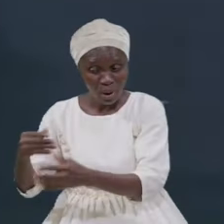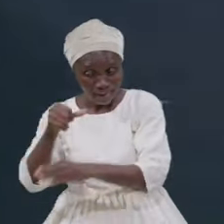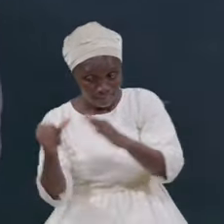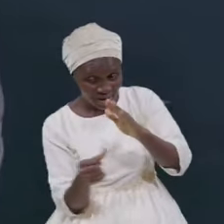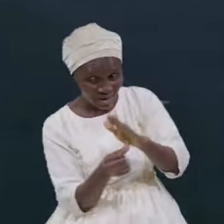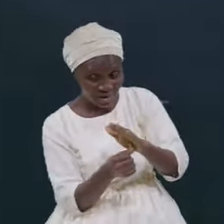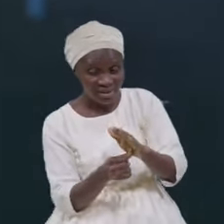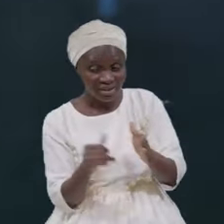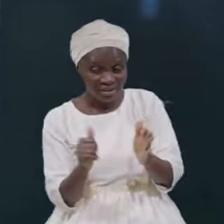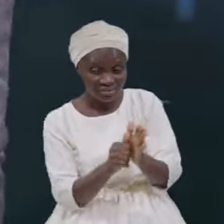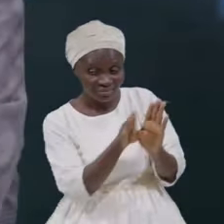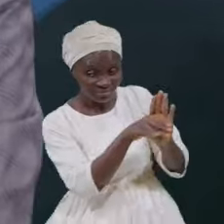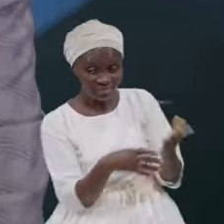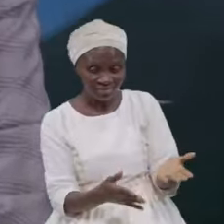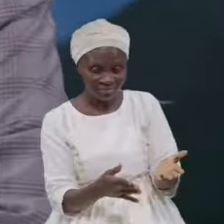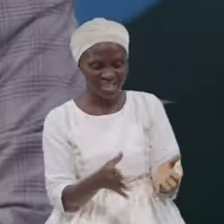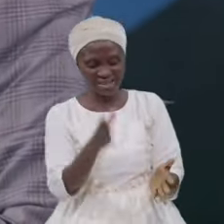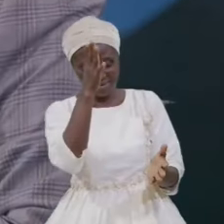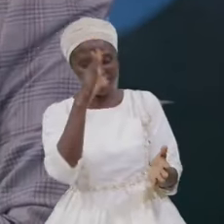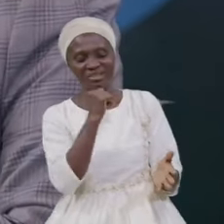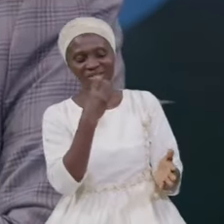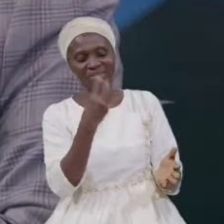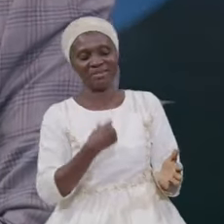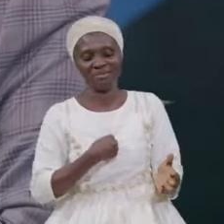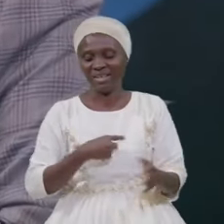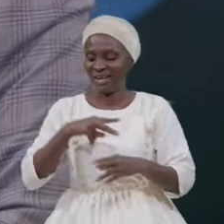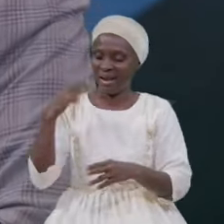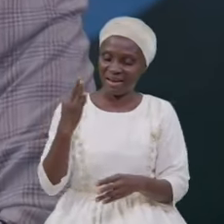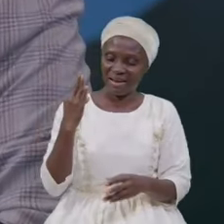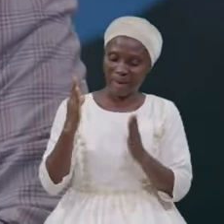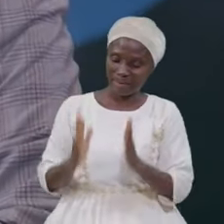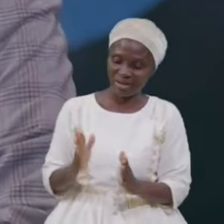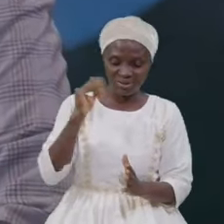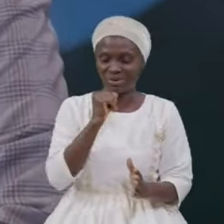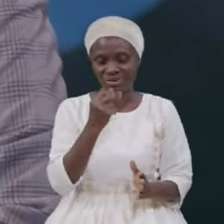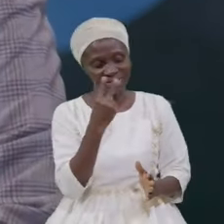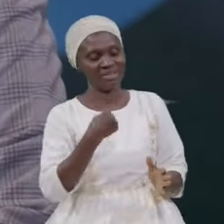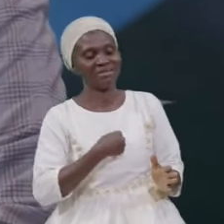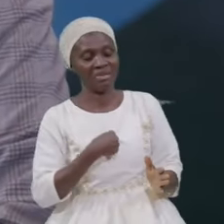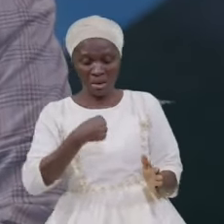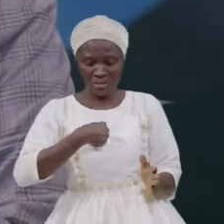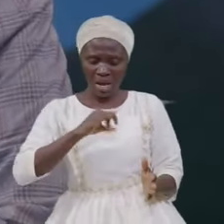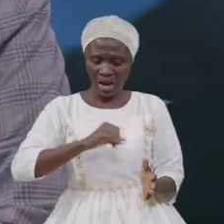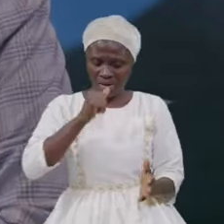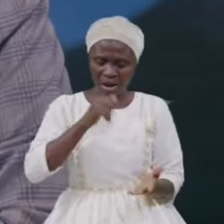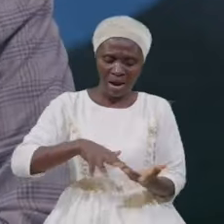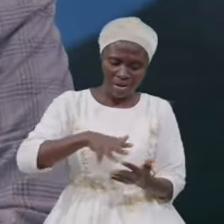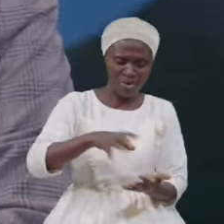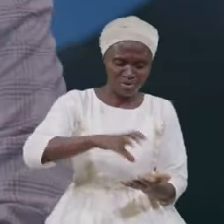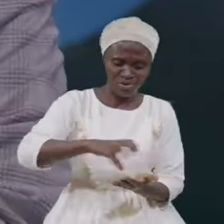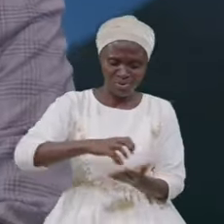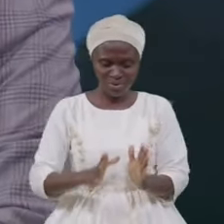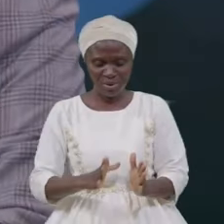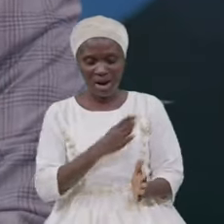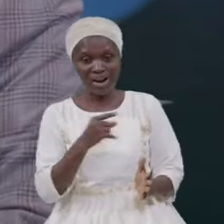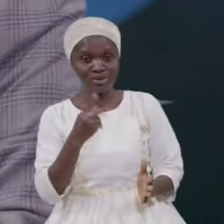ne me verra pas. Le pasteur ne me verra pas. Je suis membre de la chorale. Et tu as l'air gentil à